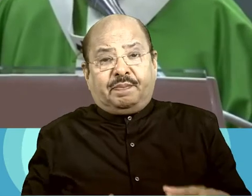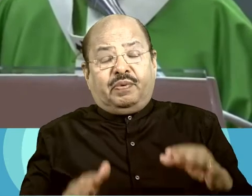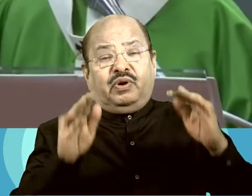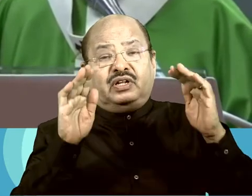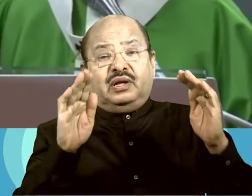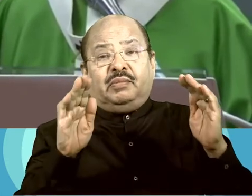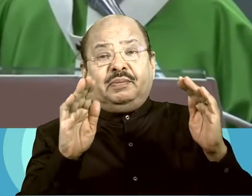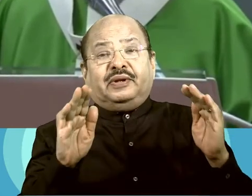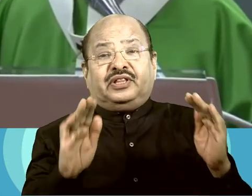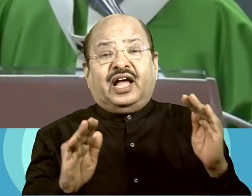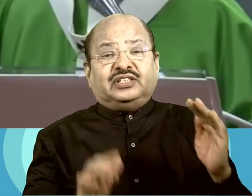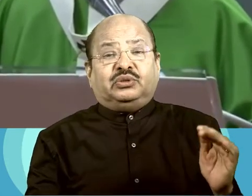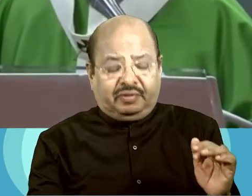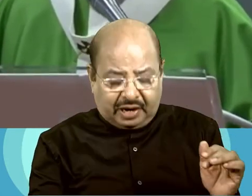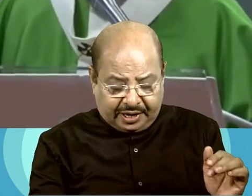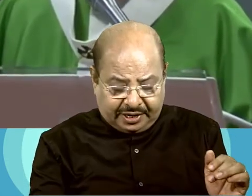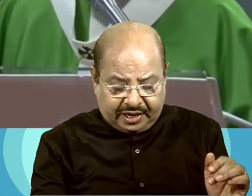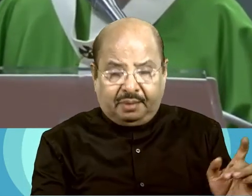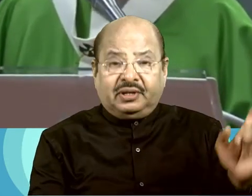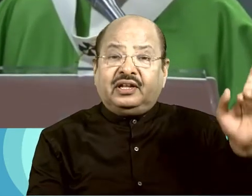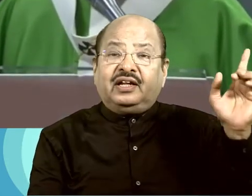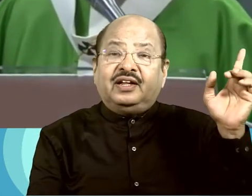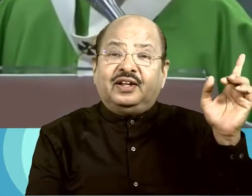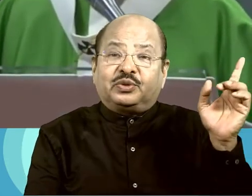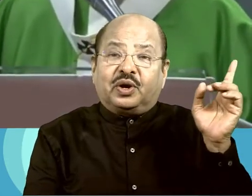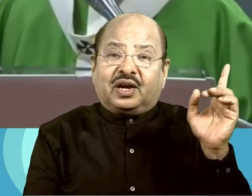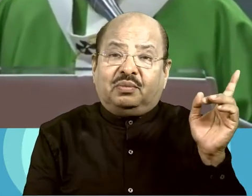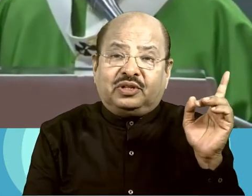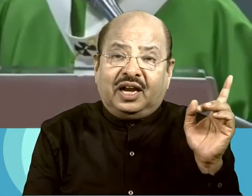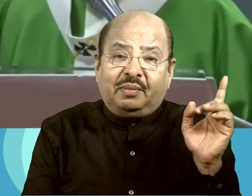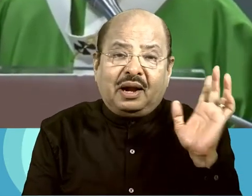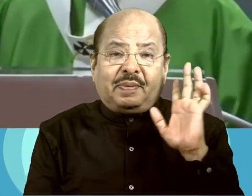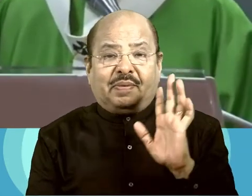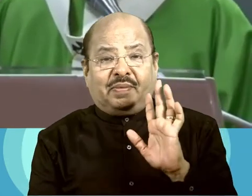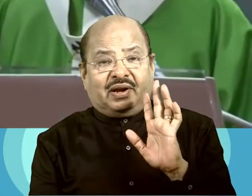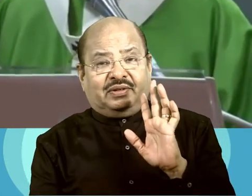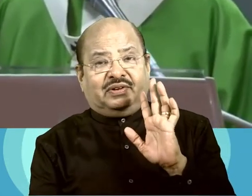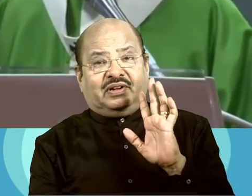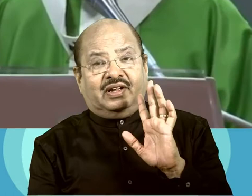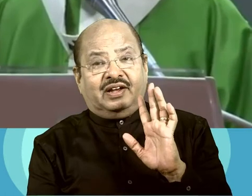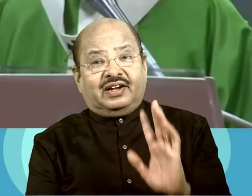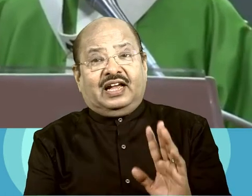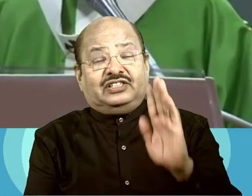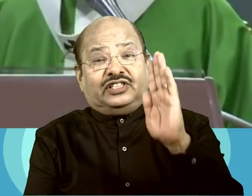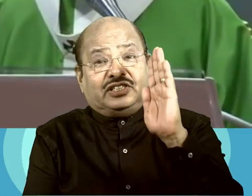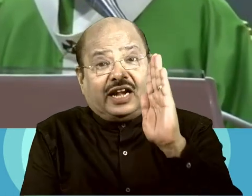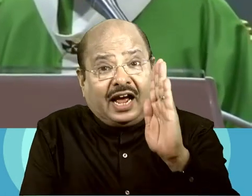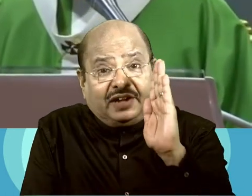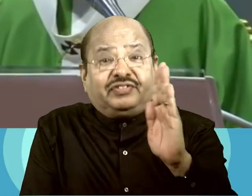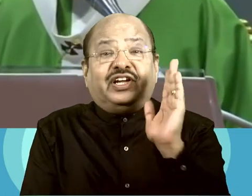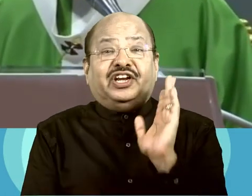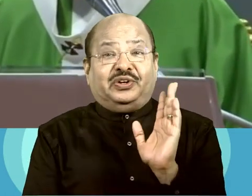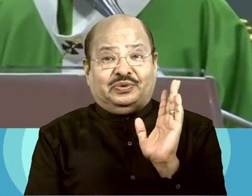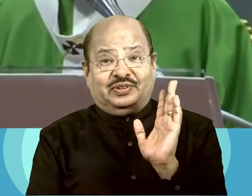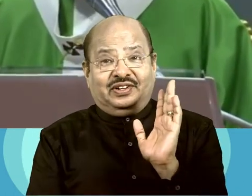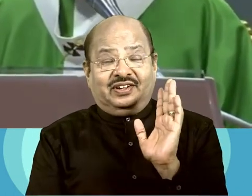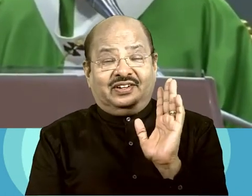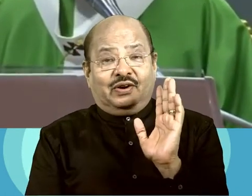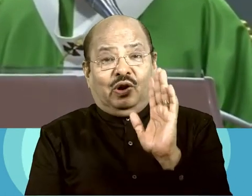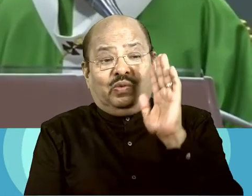ജീവിതത്തിൽ എപ്പോഴും നമ്മൾ പ്രത്യാശയുള്ളവരായിരിക്കണമെന്ന് തുടക്കം മുതലേ മാർപ്പാപ്പ പറയുന്നുണ്ട്. ക്രൈസ്റ്റ് ഈസ് അലൈവ് ഇൻ